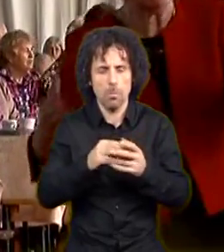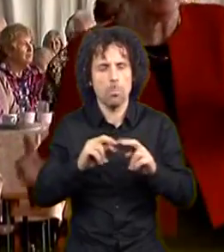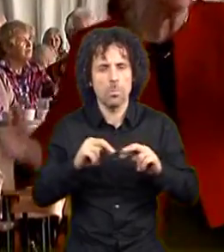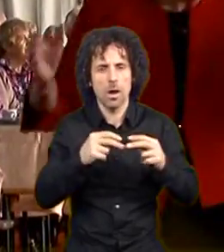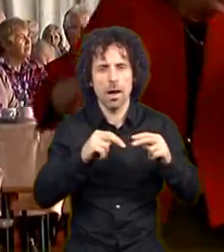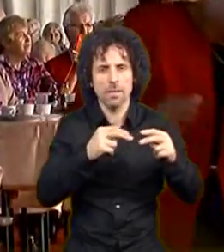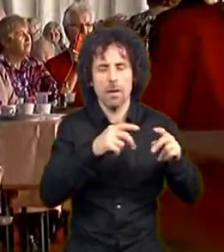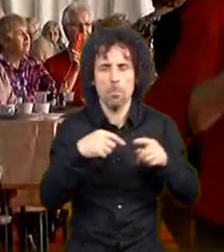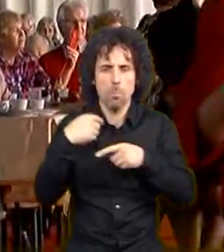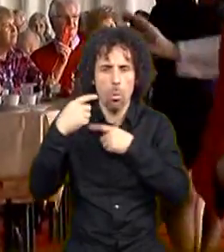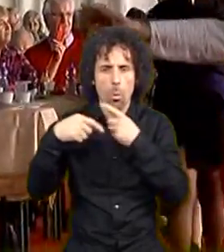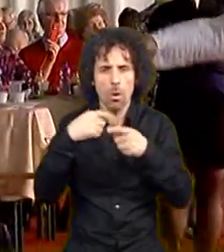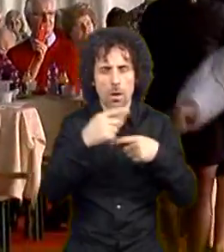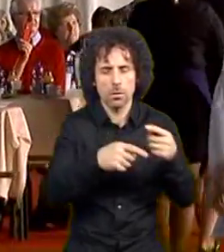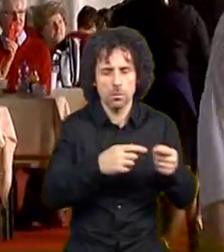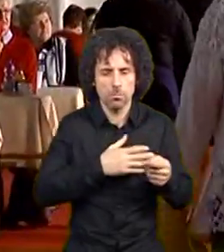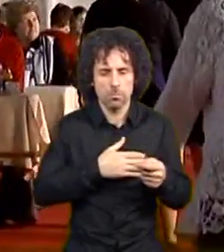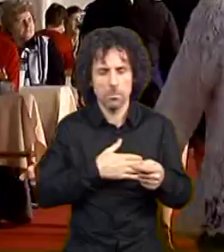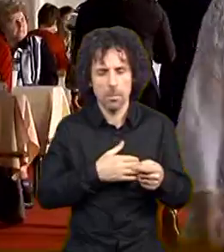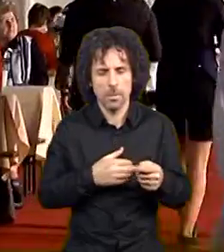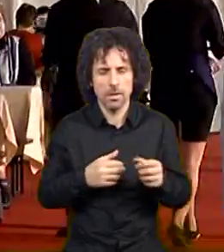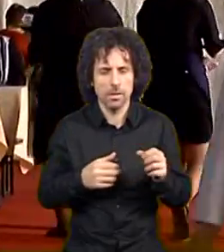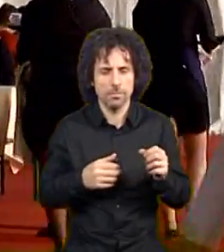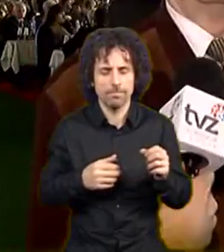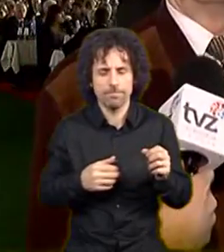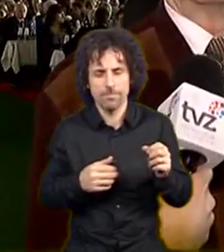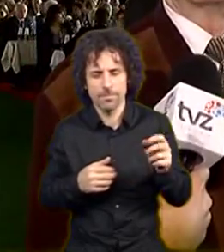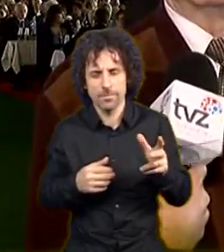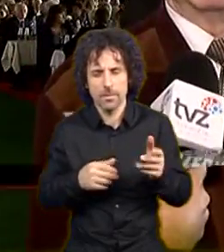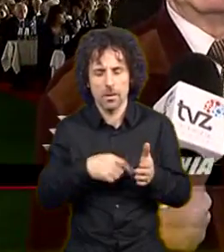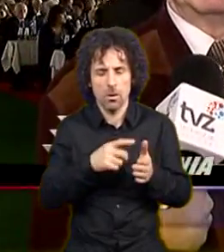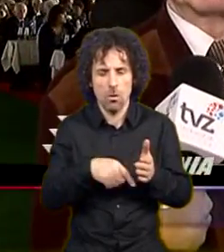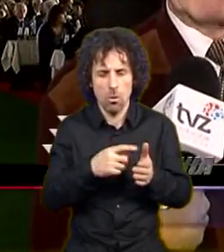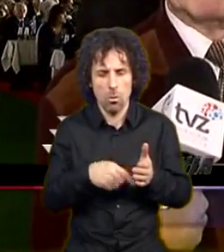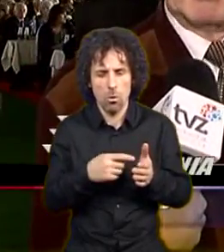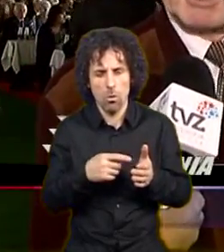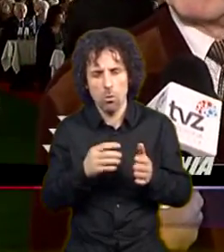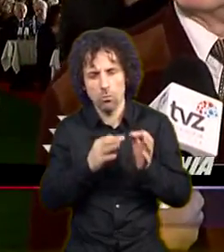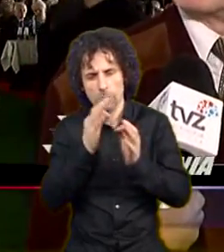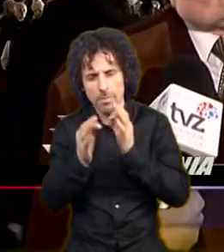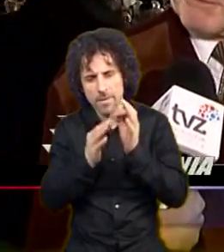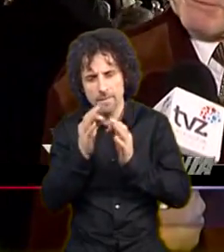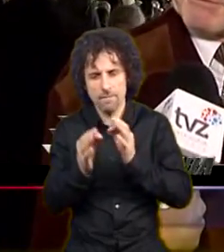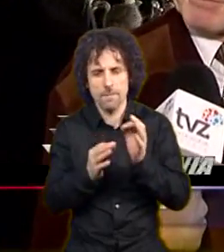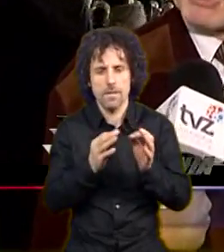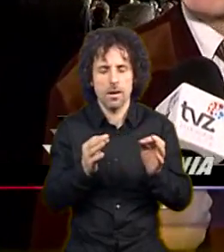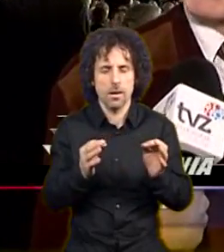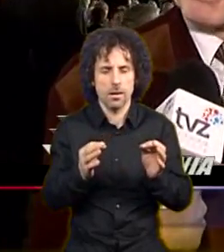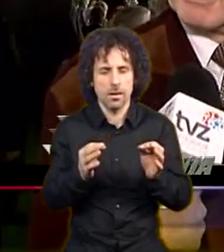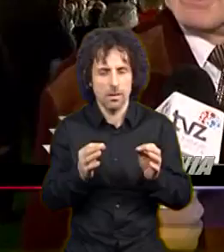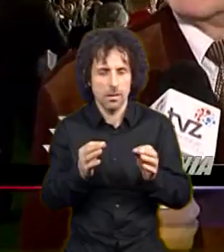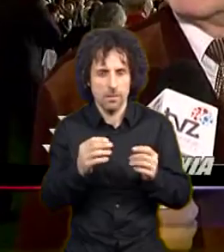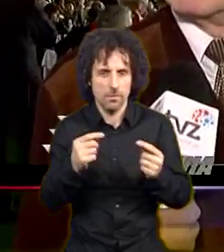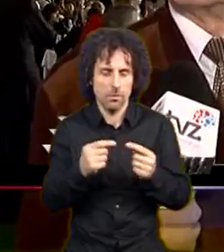doświadczenia były przekazywane z pokolenia na pokolenia. My mamy takie, powiedzmy, koło, gdzie śpiewamy, by pani